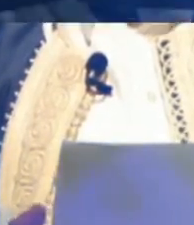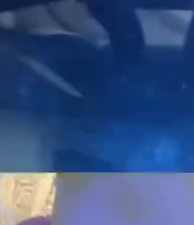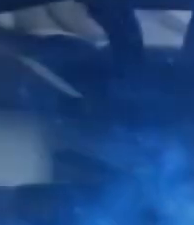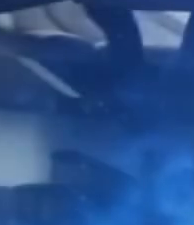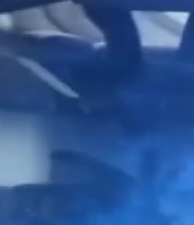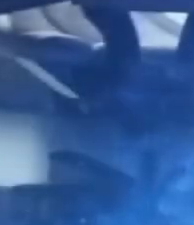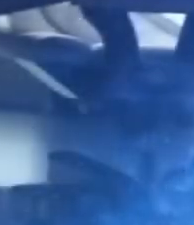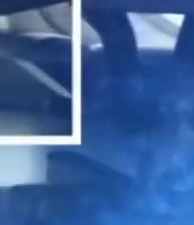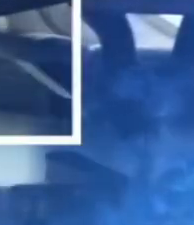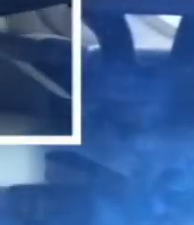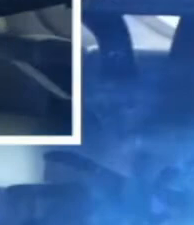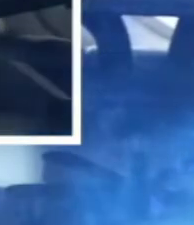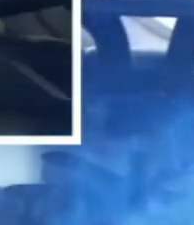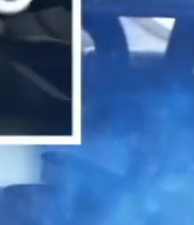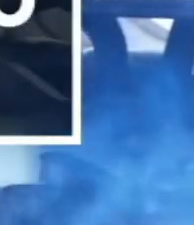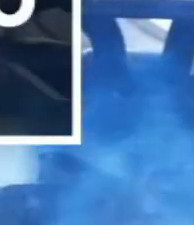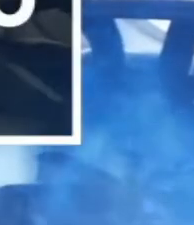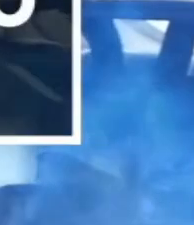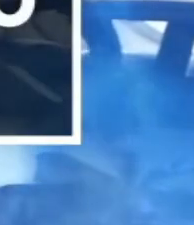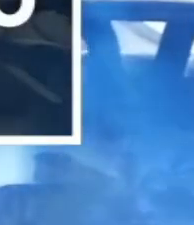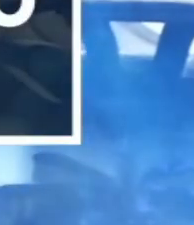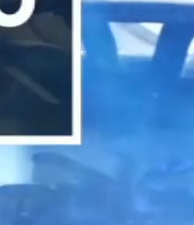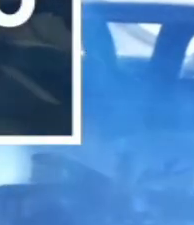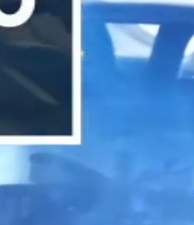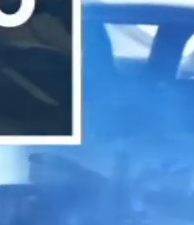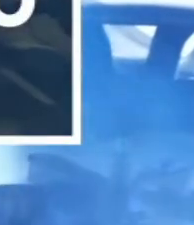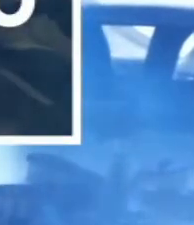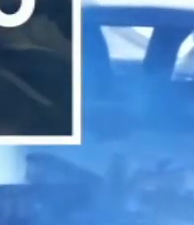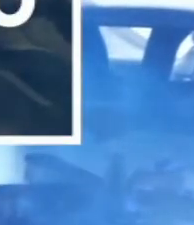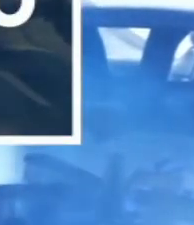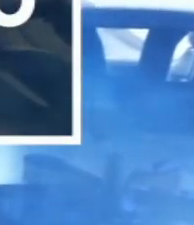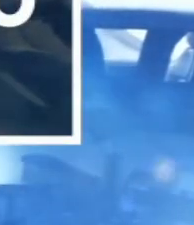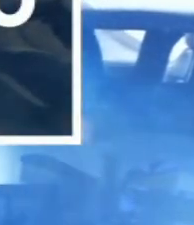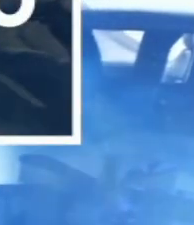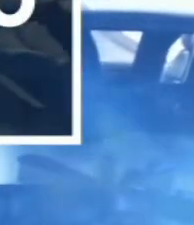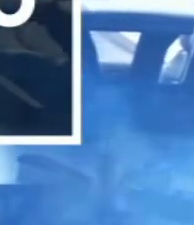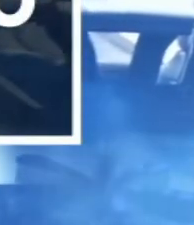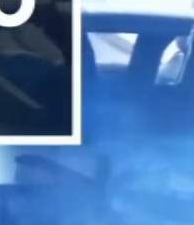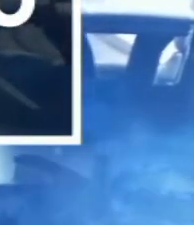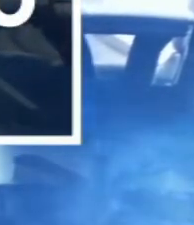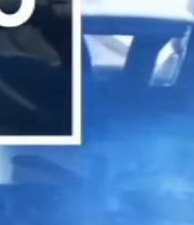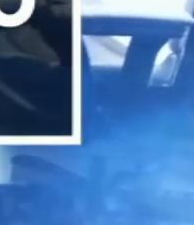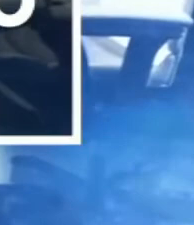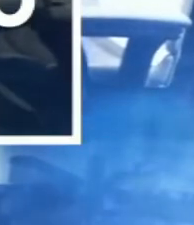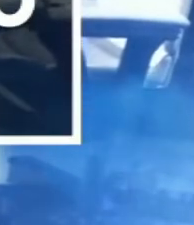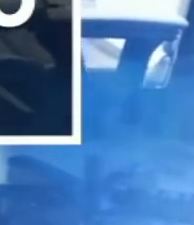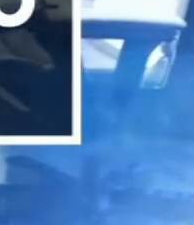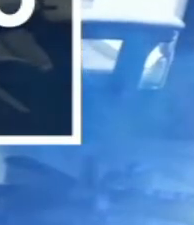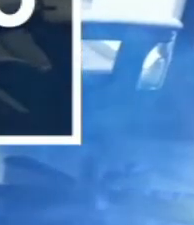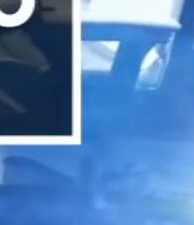لحاجتنا حضورا سمعنا واسألوا العلماء فجئنا